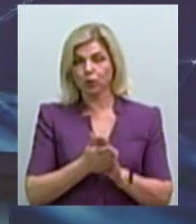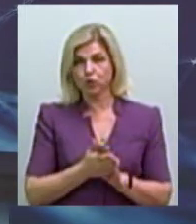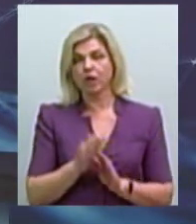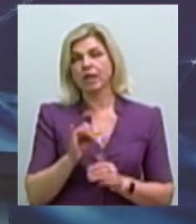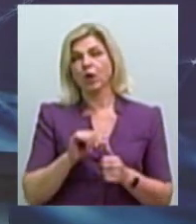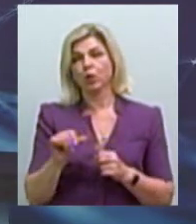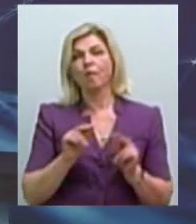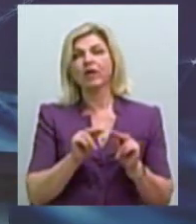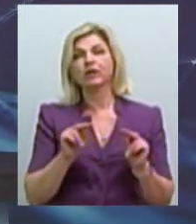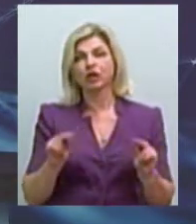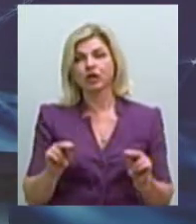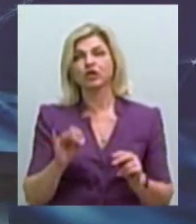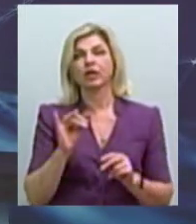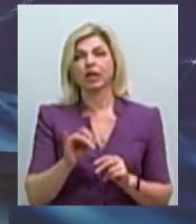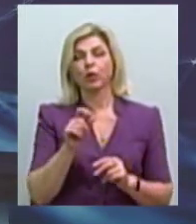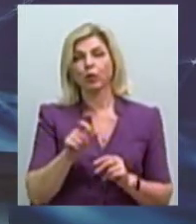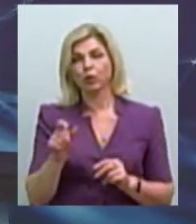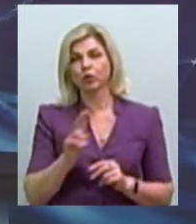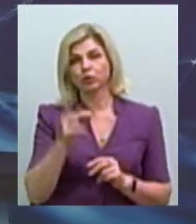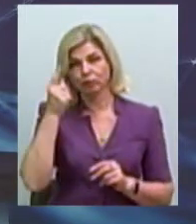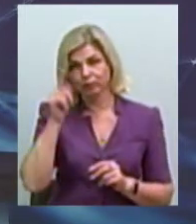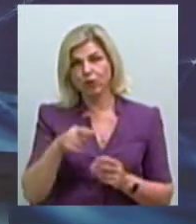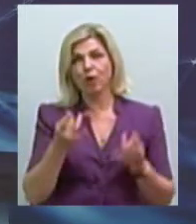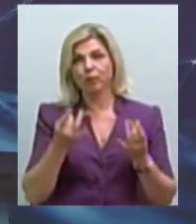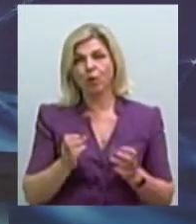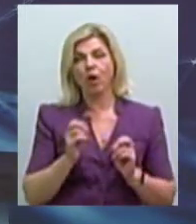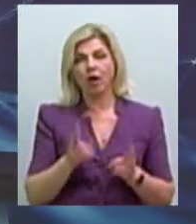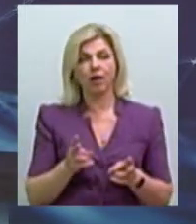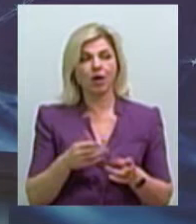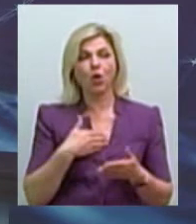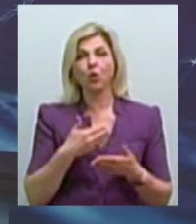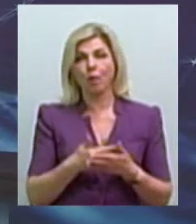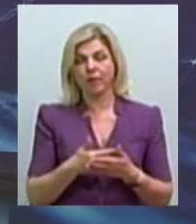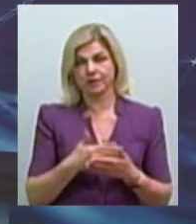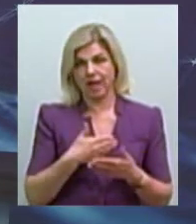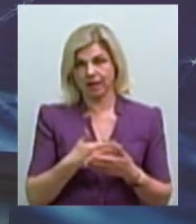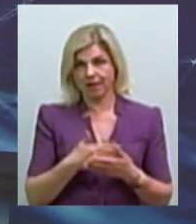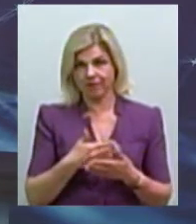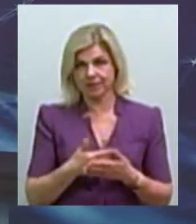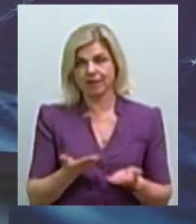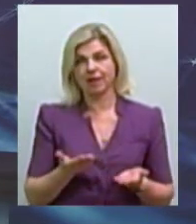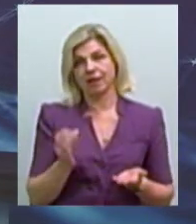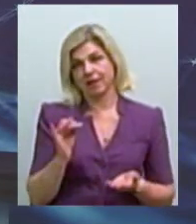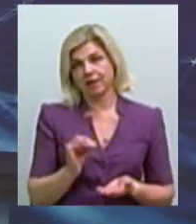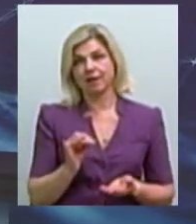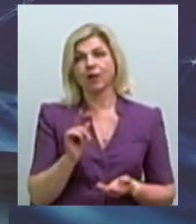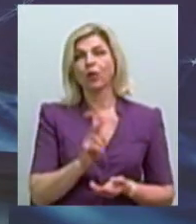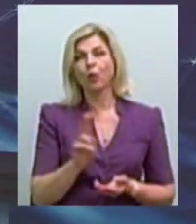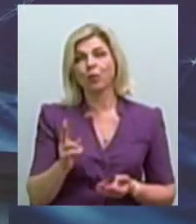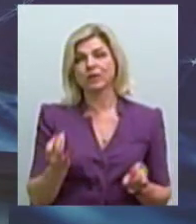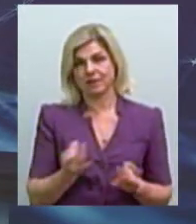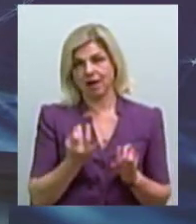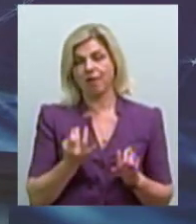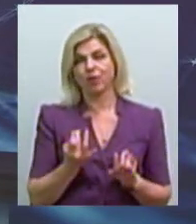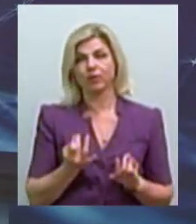це викладачі, крім того, це люди, які обізнані просто як громадські активісти. Ну і ті, кому це цікаво,